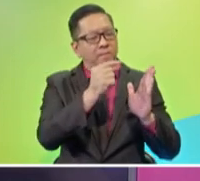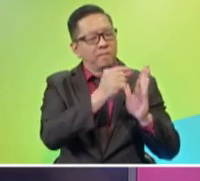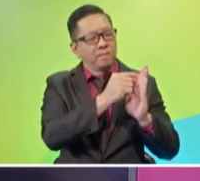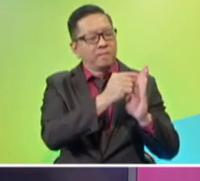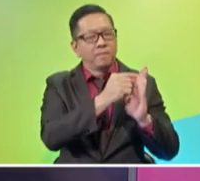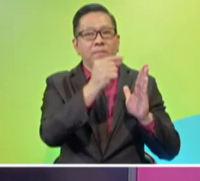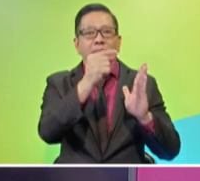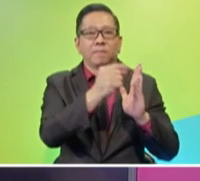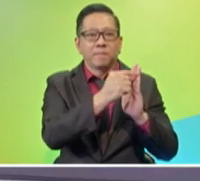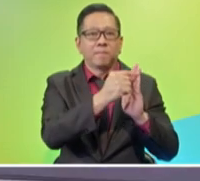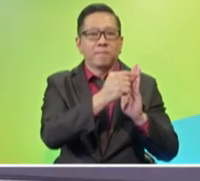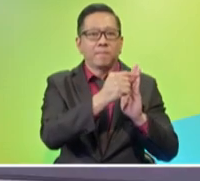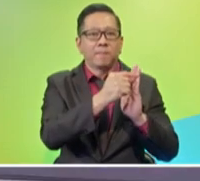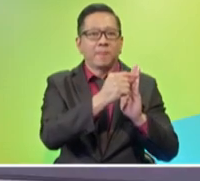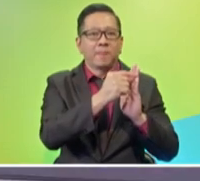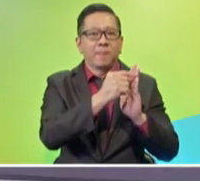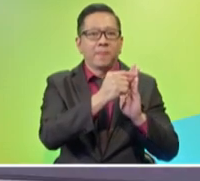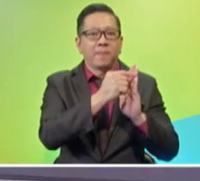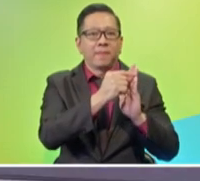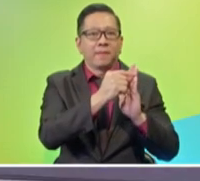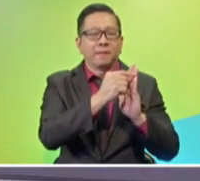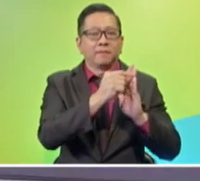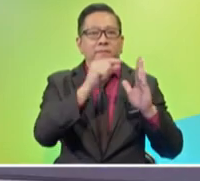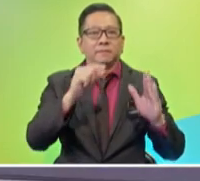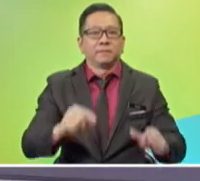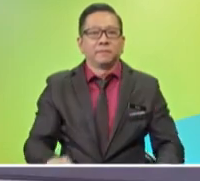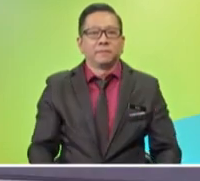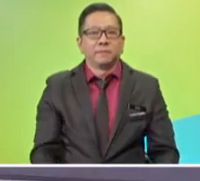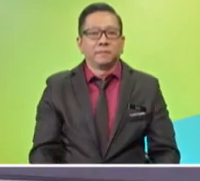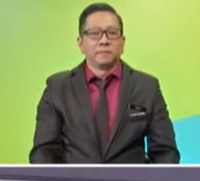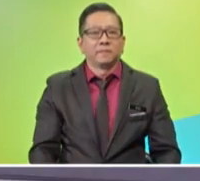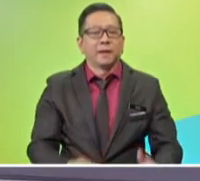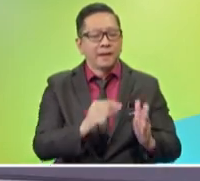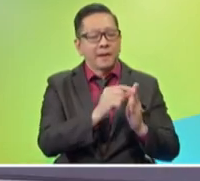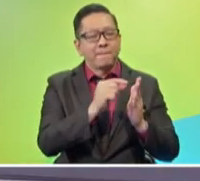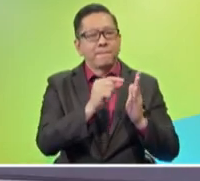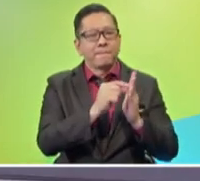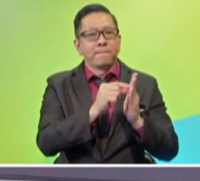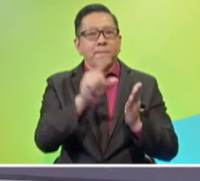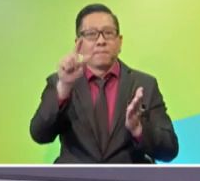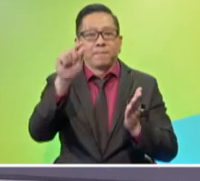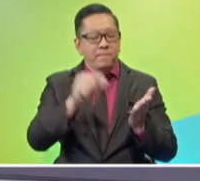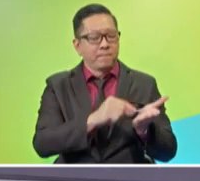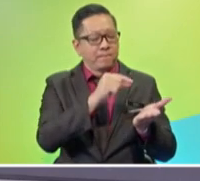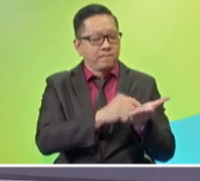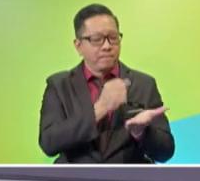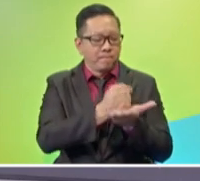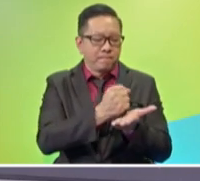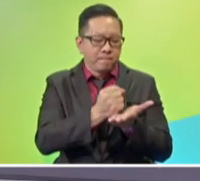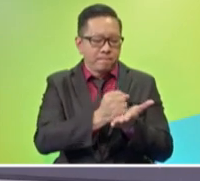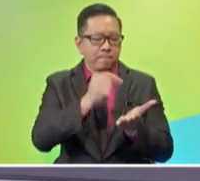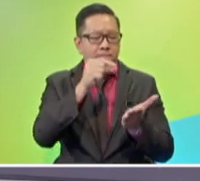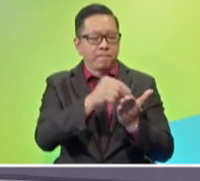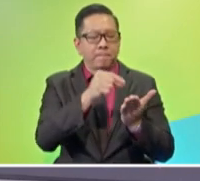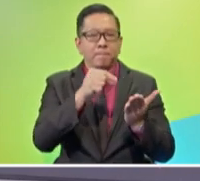pada kepalanya. Di bahagian kepala. Segitiga tadi. Segitiga tadi. Okey, untuk aktiviti ni, ada dia dekat